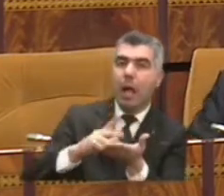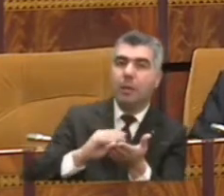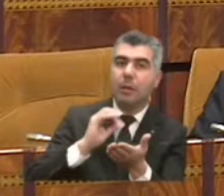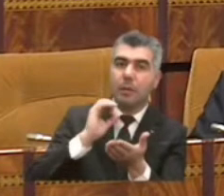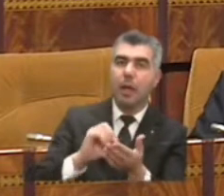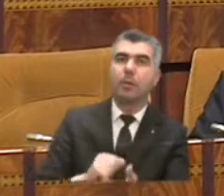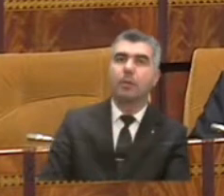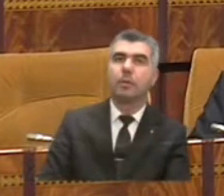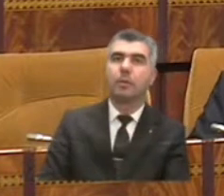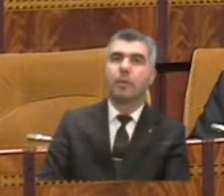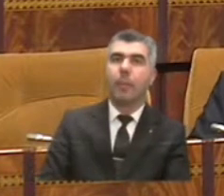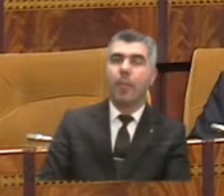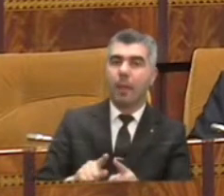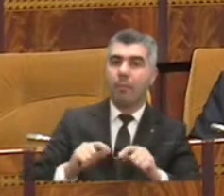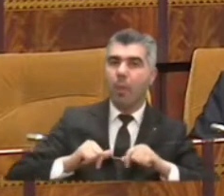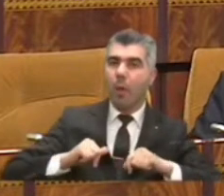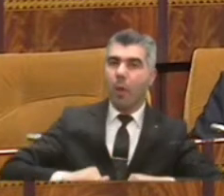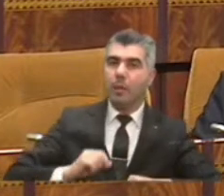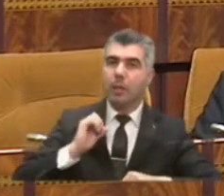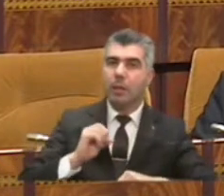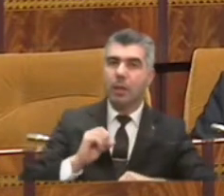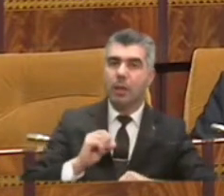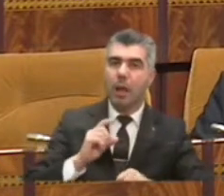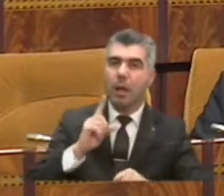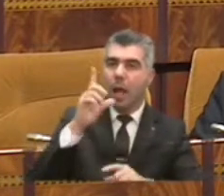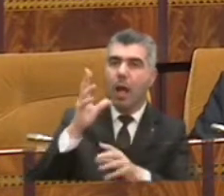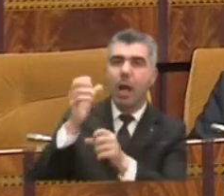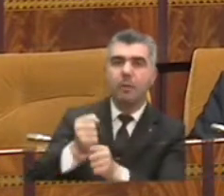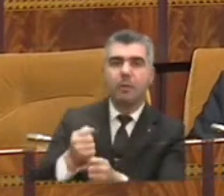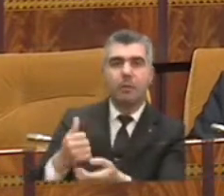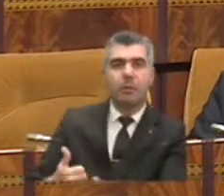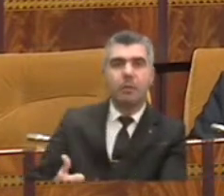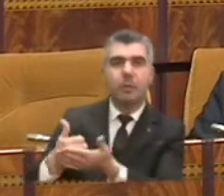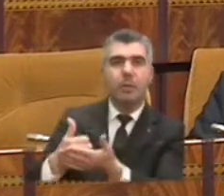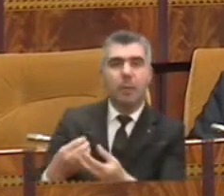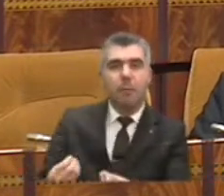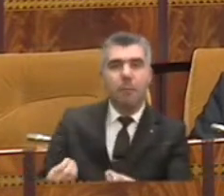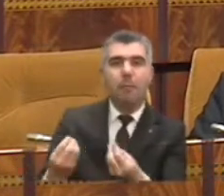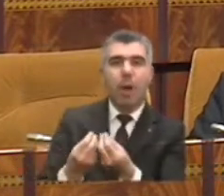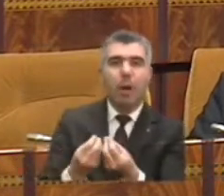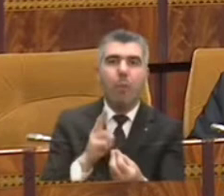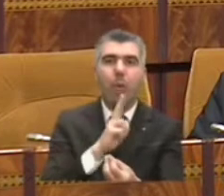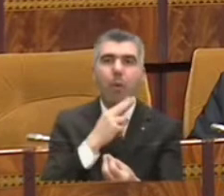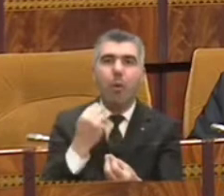الصكوري، سيد الوزير الدرافاس الله يعاونك، حنا معك وحنا مع رئيس الحكومة ومع